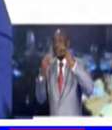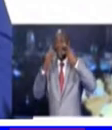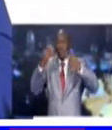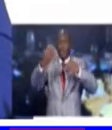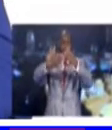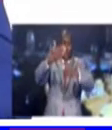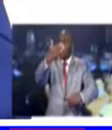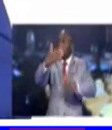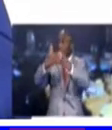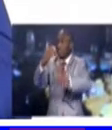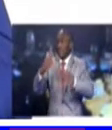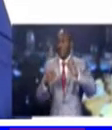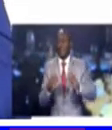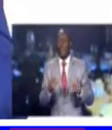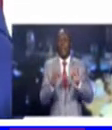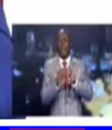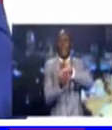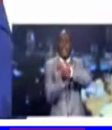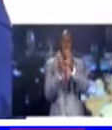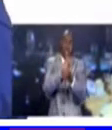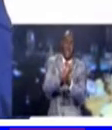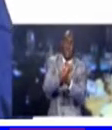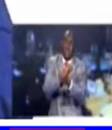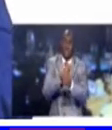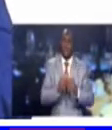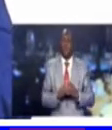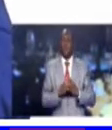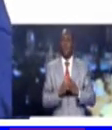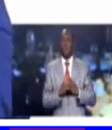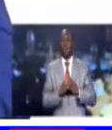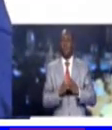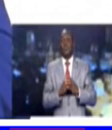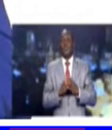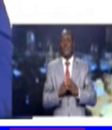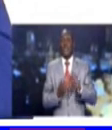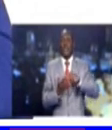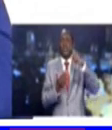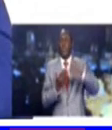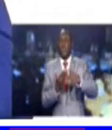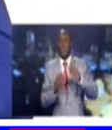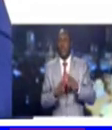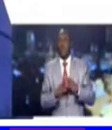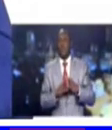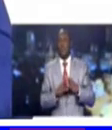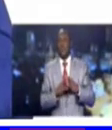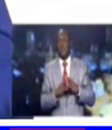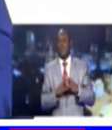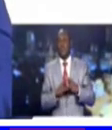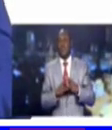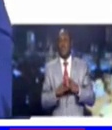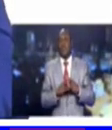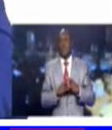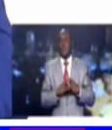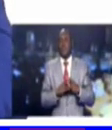compte tenu des changements induits dans ses grilles de programmes et du rôle de service public qu'elle